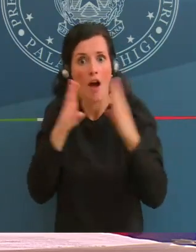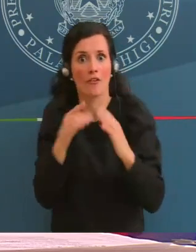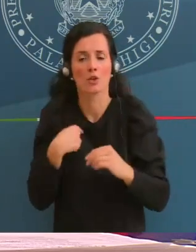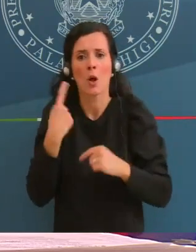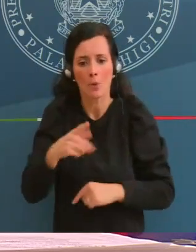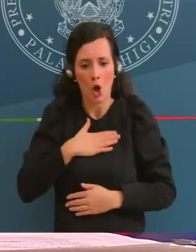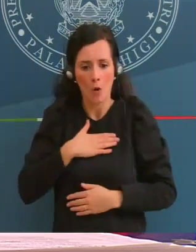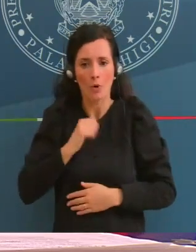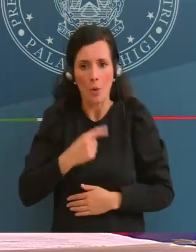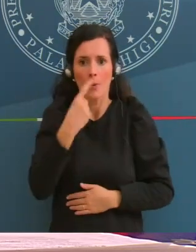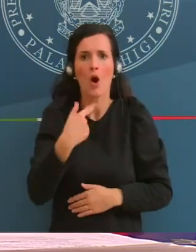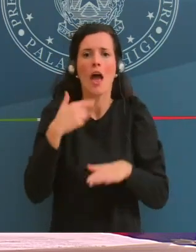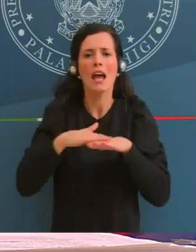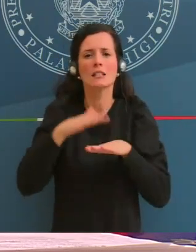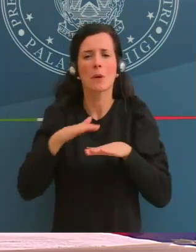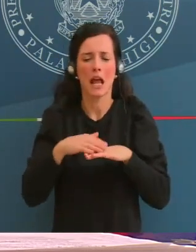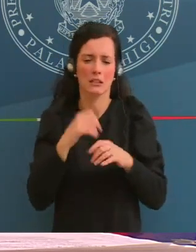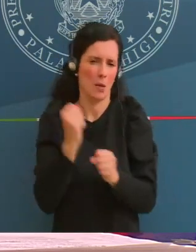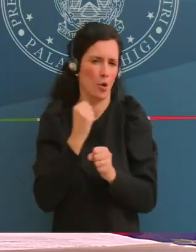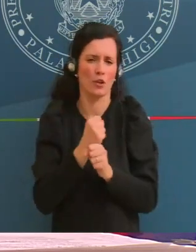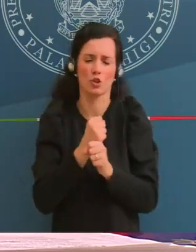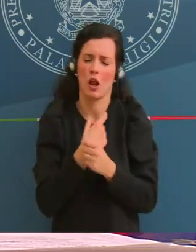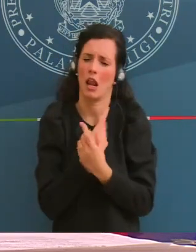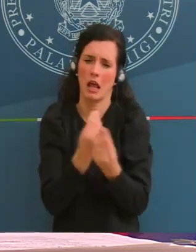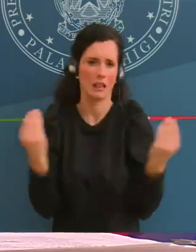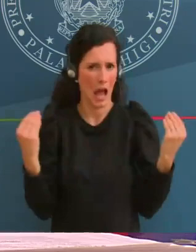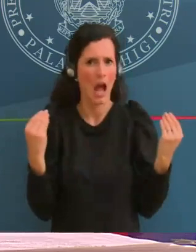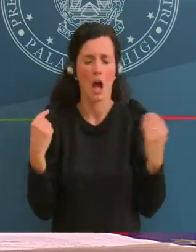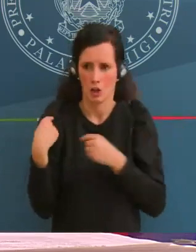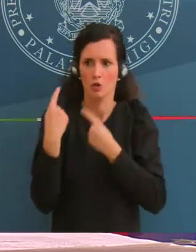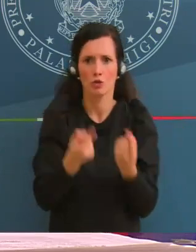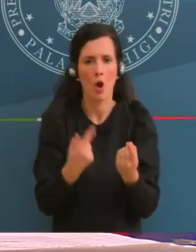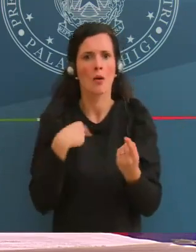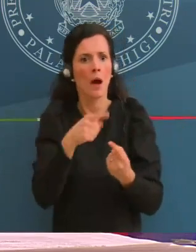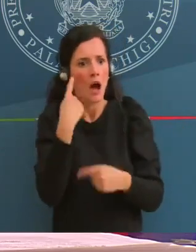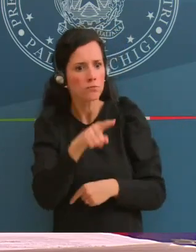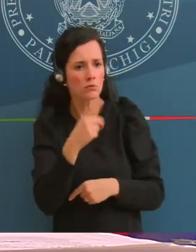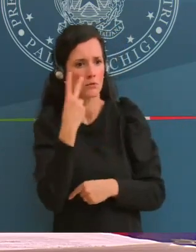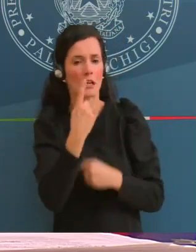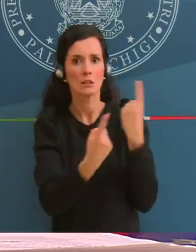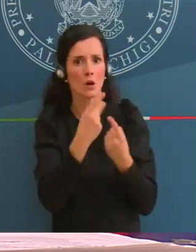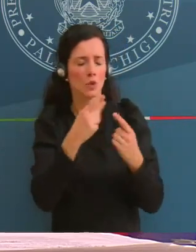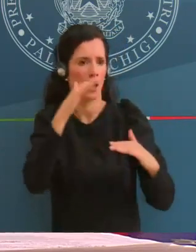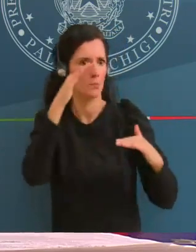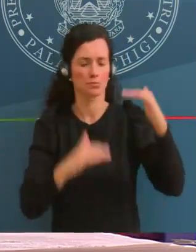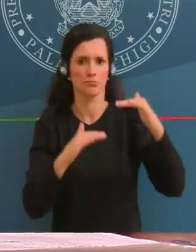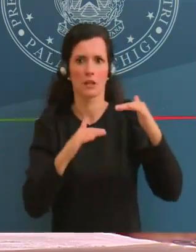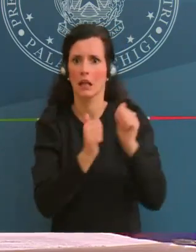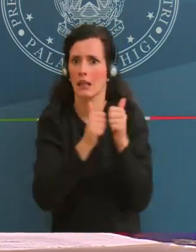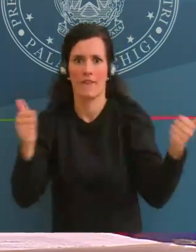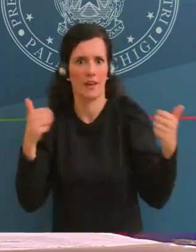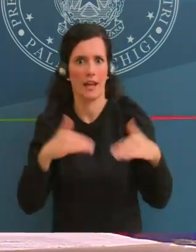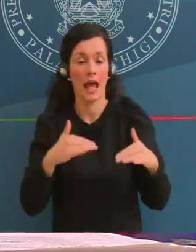in porto anche qui alla fine faremo i conti ma ci siamo quasi stiamo risolvendo così tanti altri dossier che sono